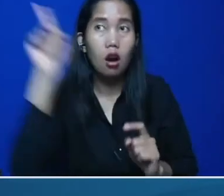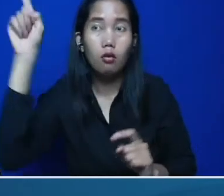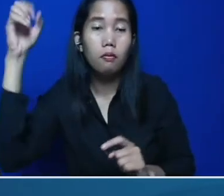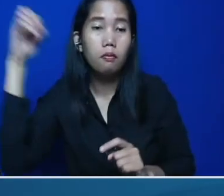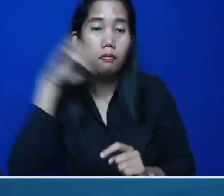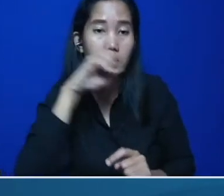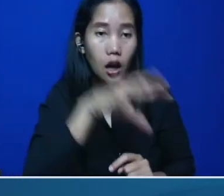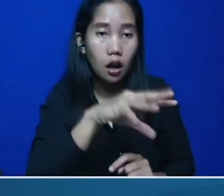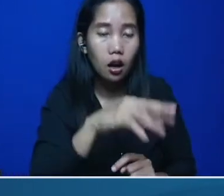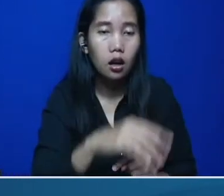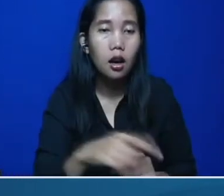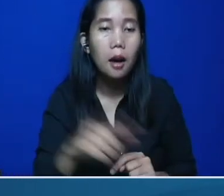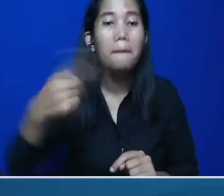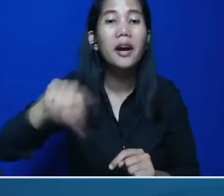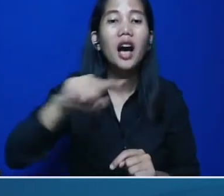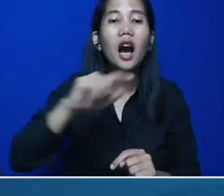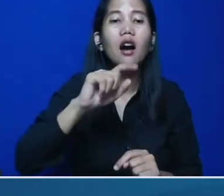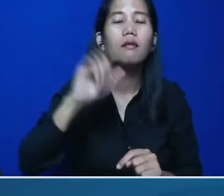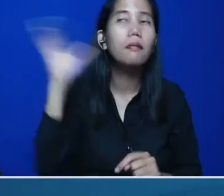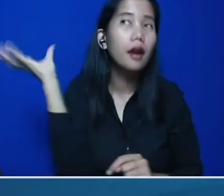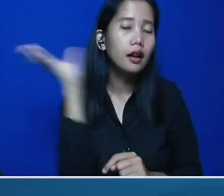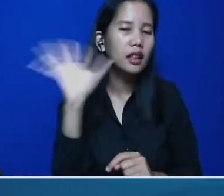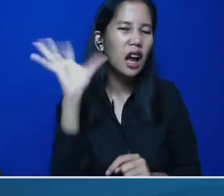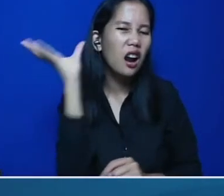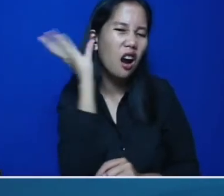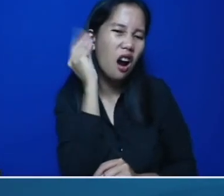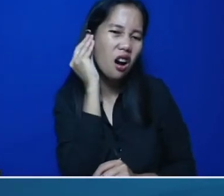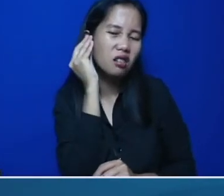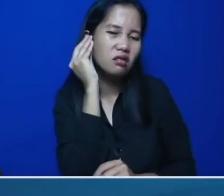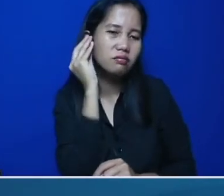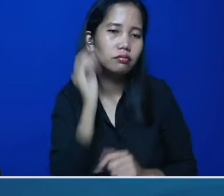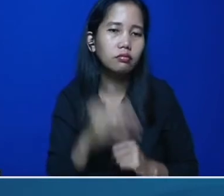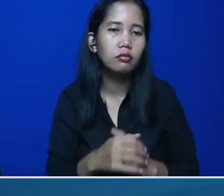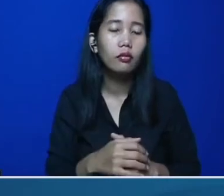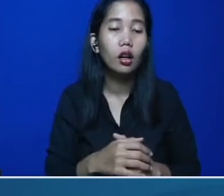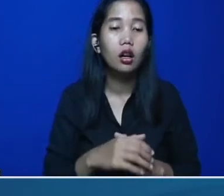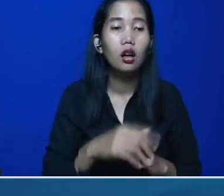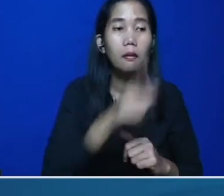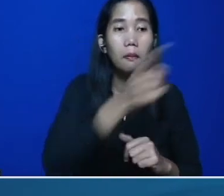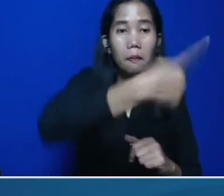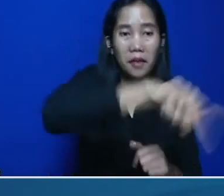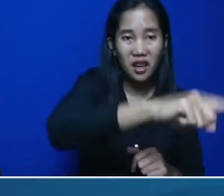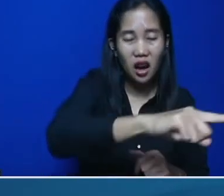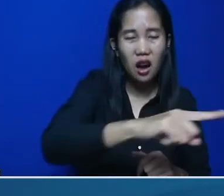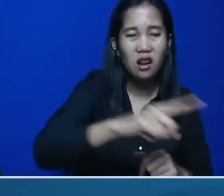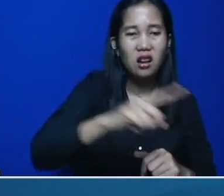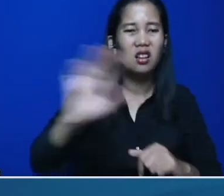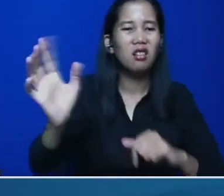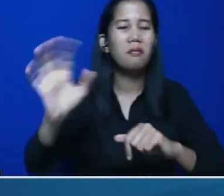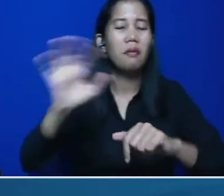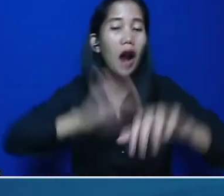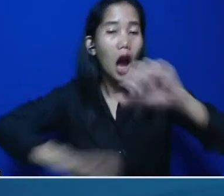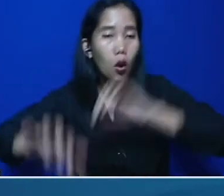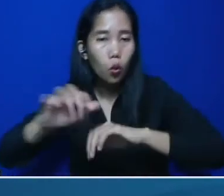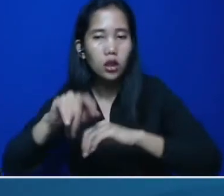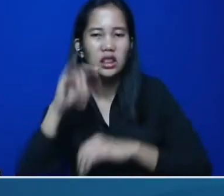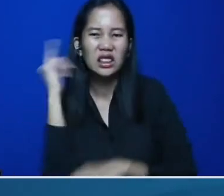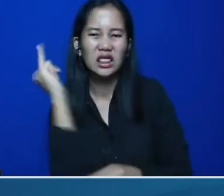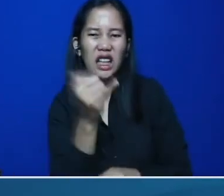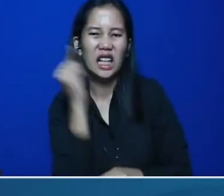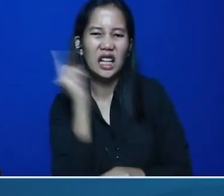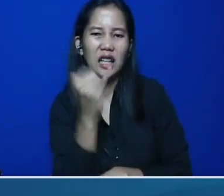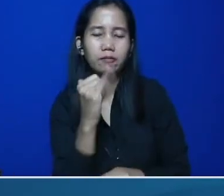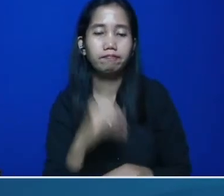yang tidak kukehendaki jadi kalo kita makan makanan yang tidak dikehendaki itu